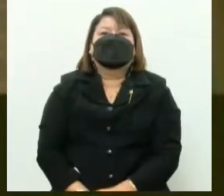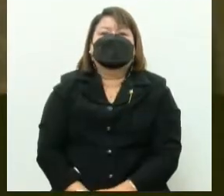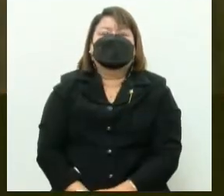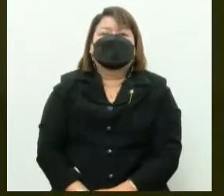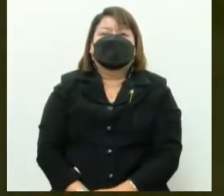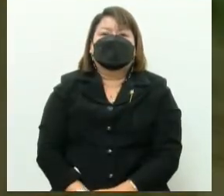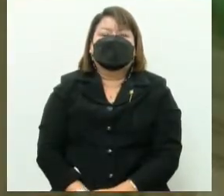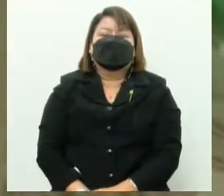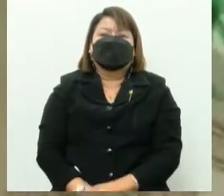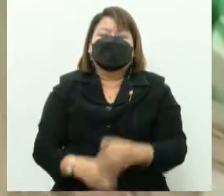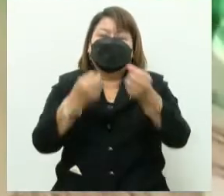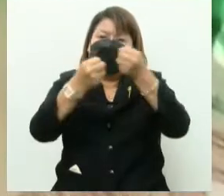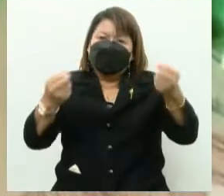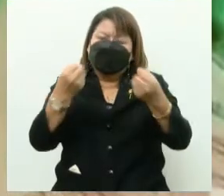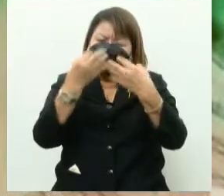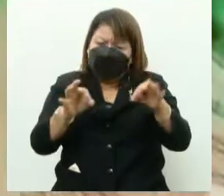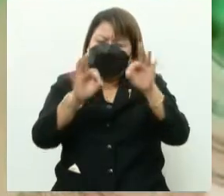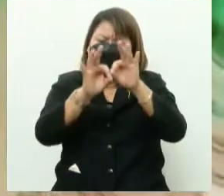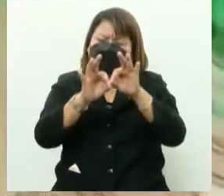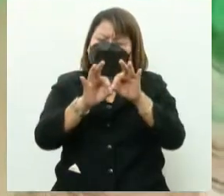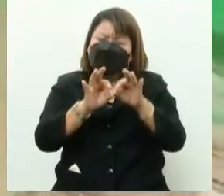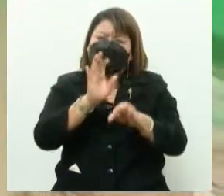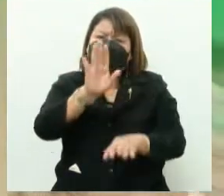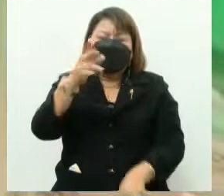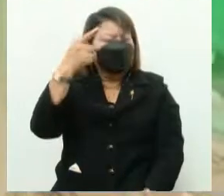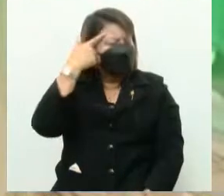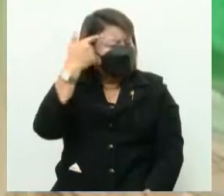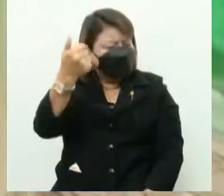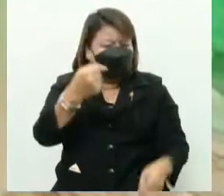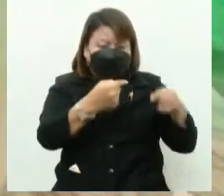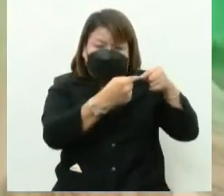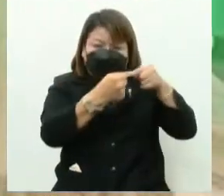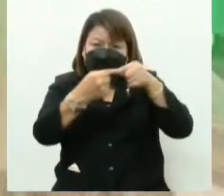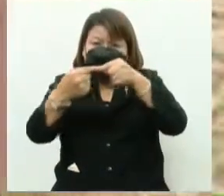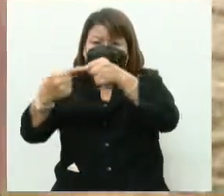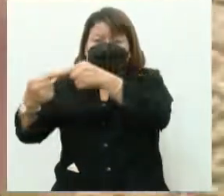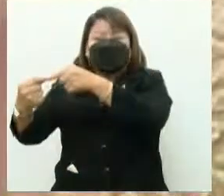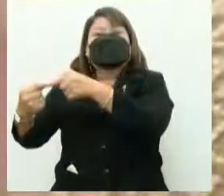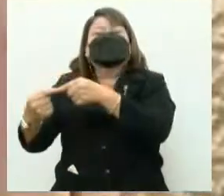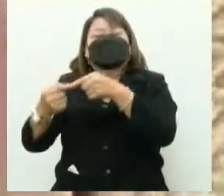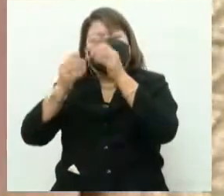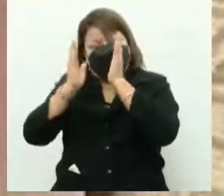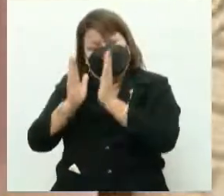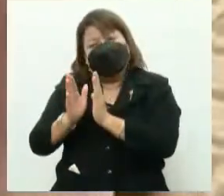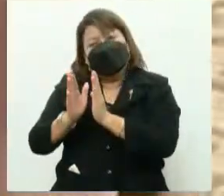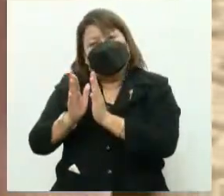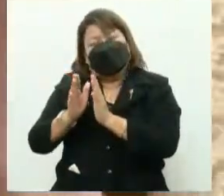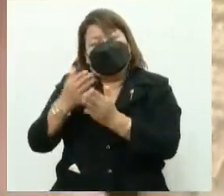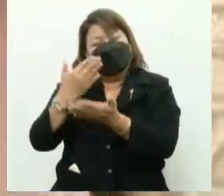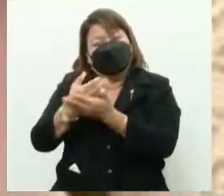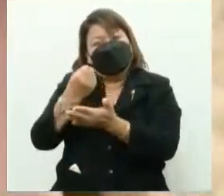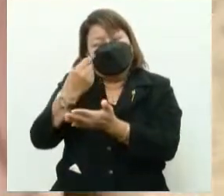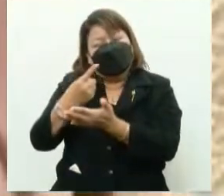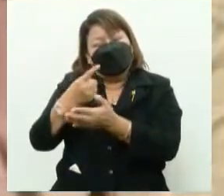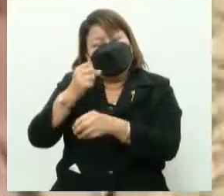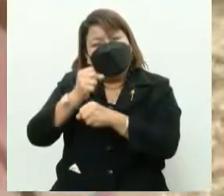มรดกล้ำค่าทางภูมิปัญญาได้สืบทอดจากรุ่นสู่รุ่นทั้งในด้านหัตถศิลป์